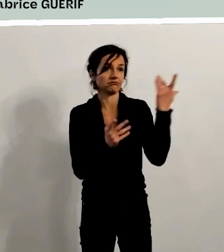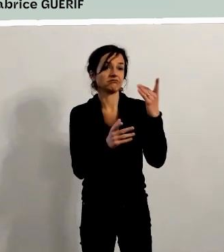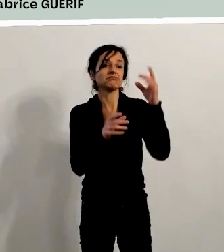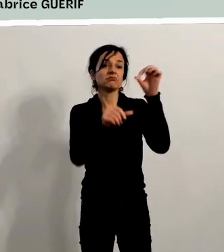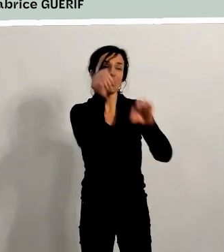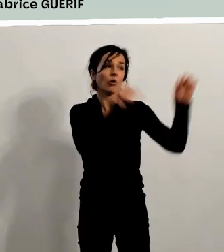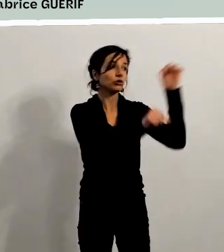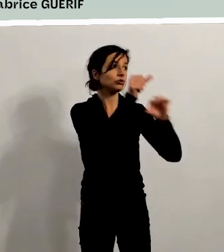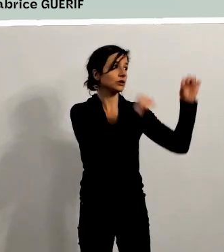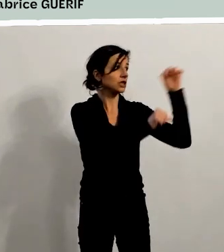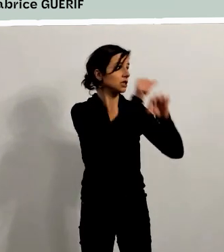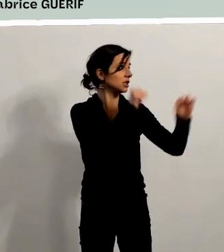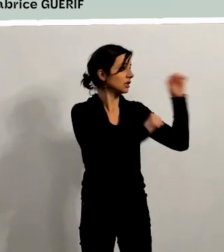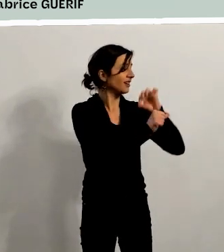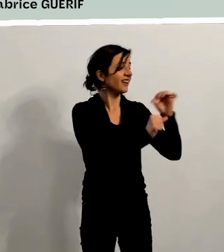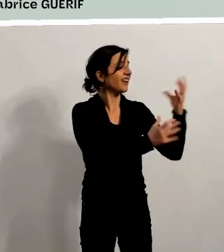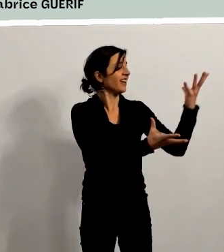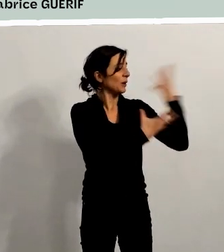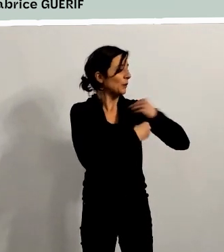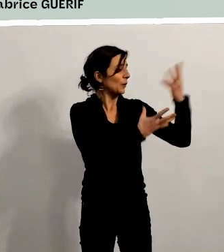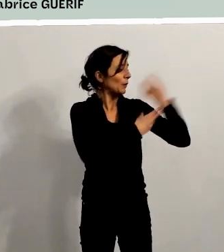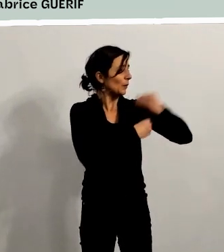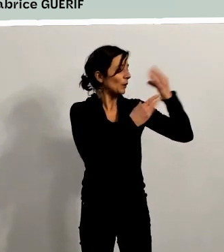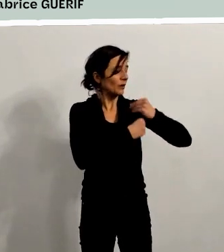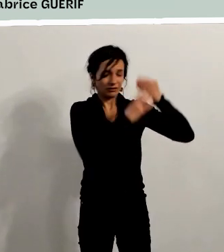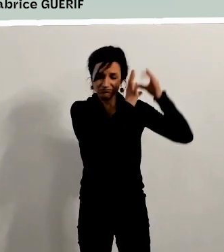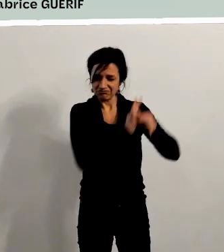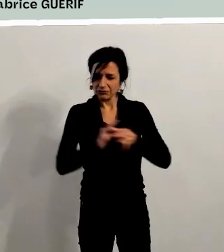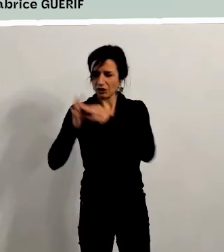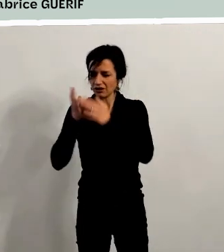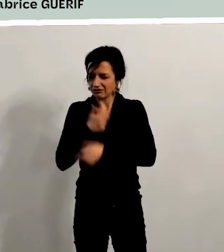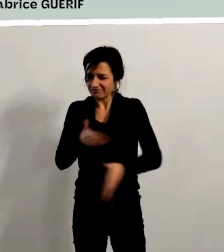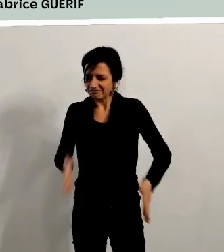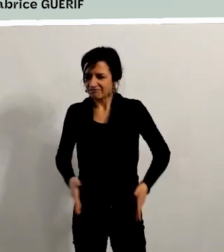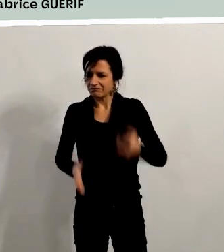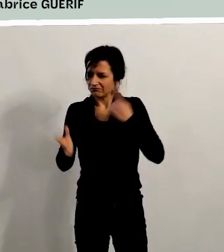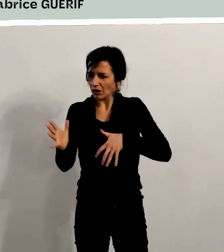la fertilité et le fait de retrouver ces perturbateurs